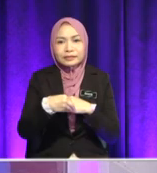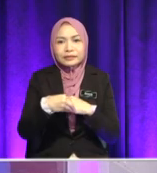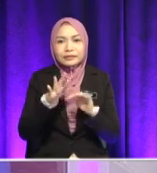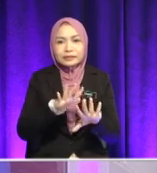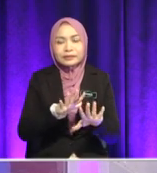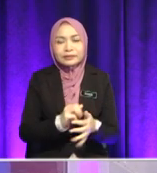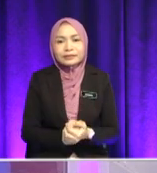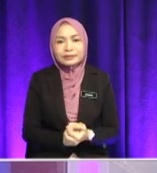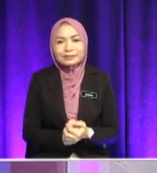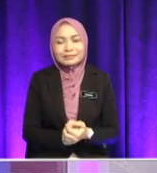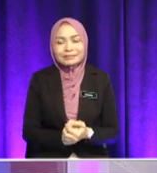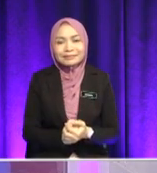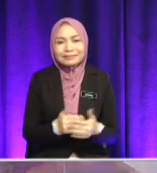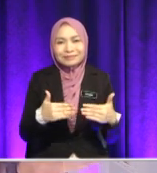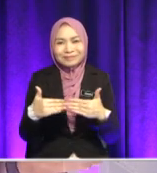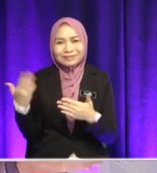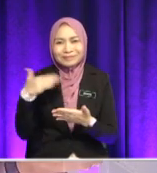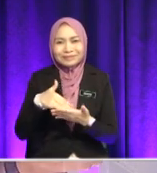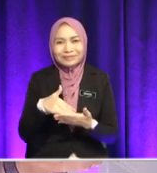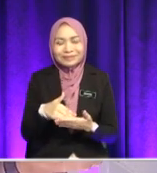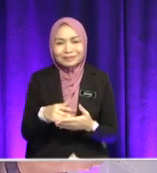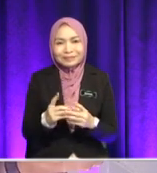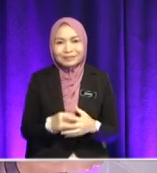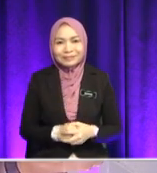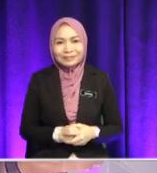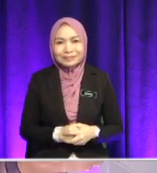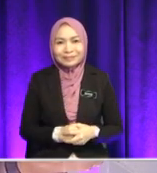teruskan bersama kami tentunya dalam diri TVM